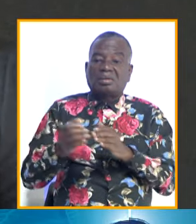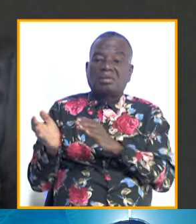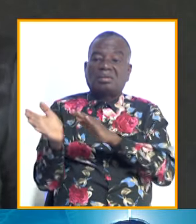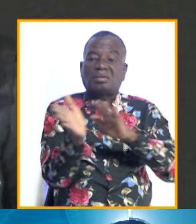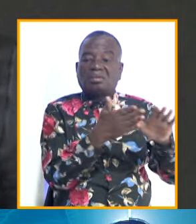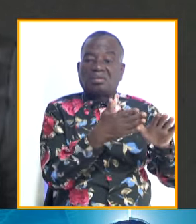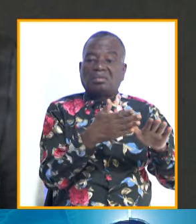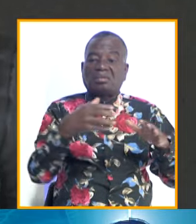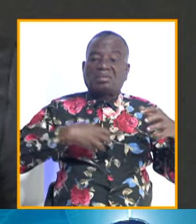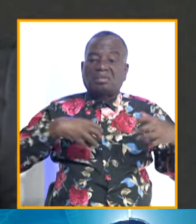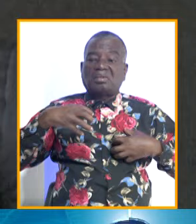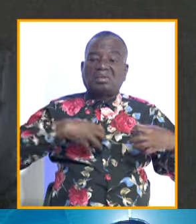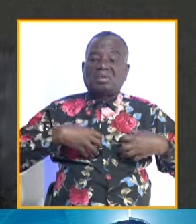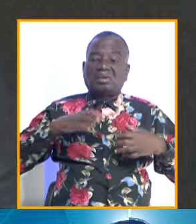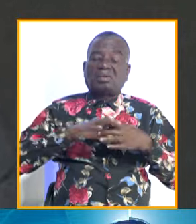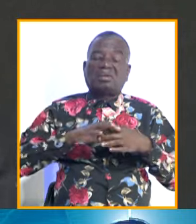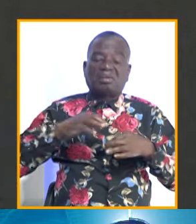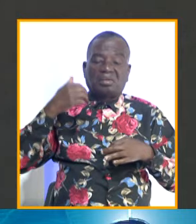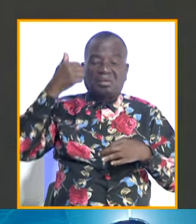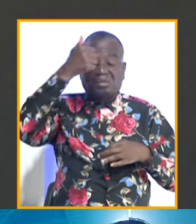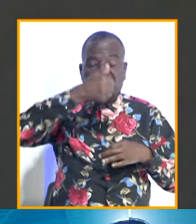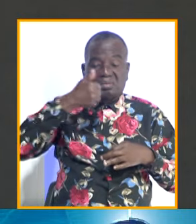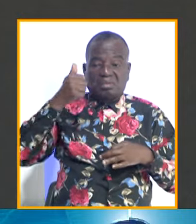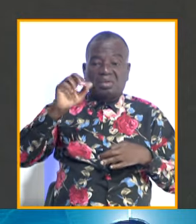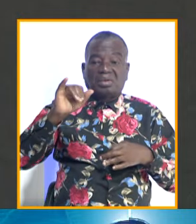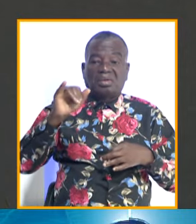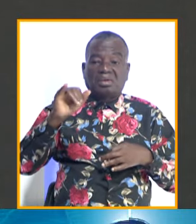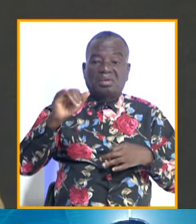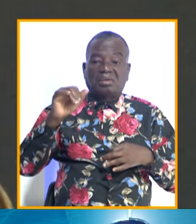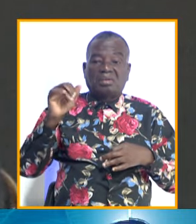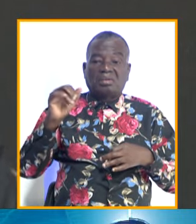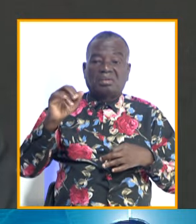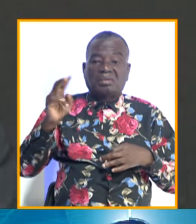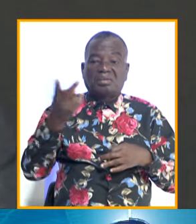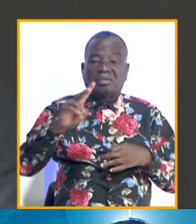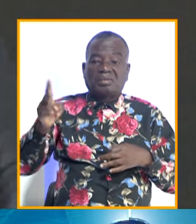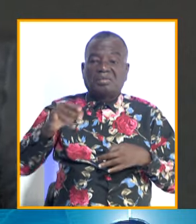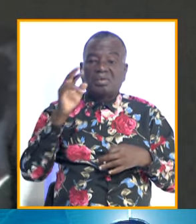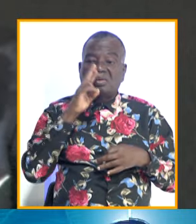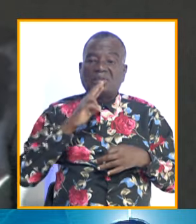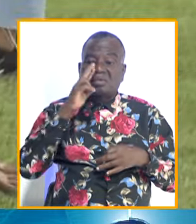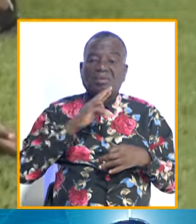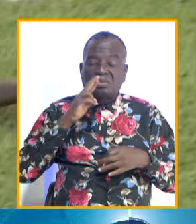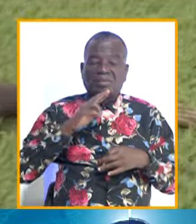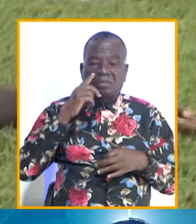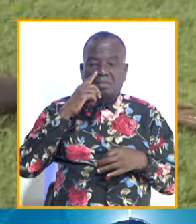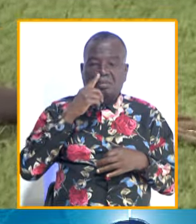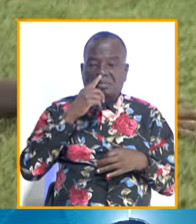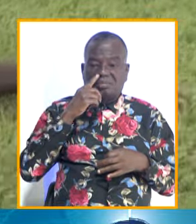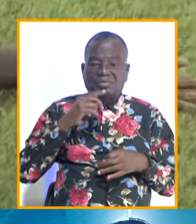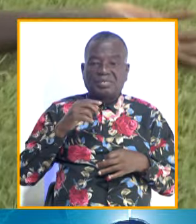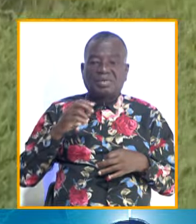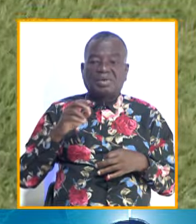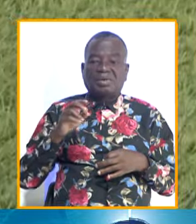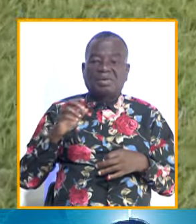la plainte de l'Africa Sport d'Abidjan concernant son retour en Ligue 1. Eh bien l'Africa évoluera pour la quatrième année